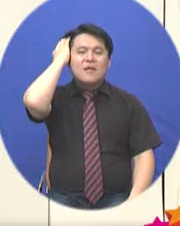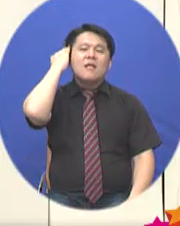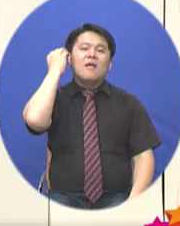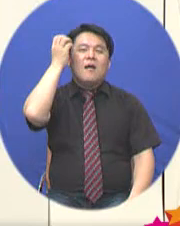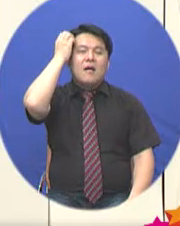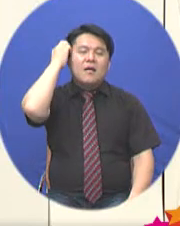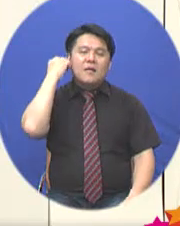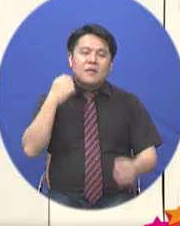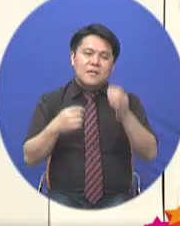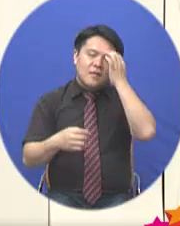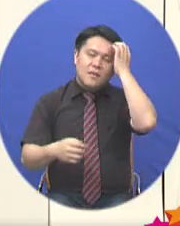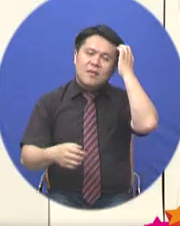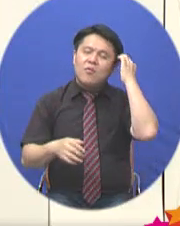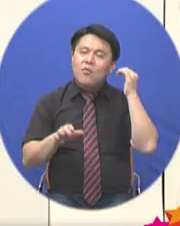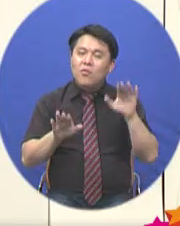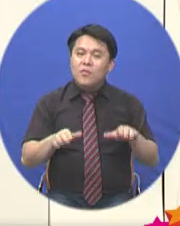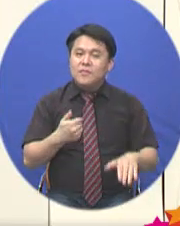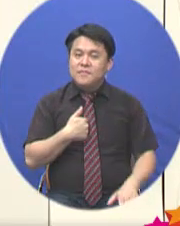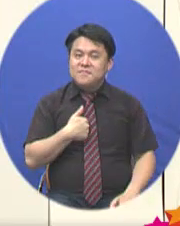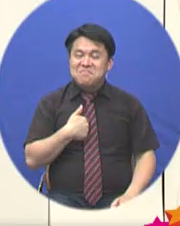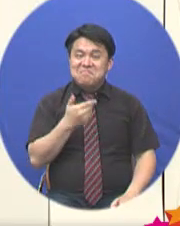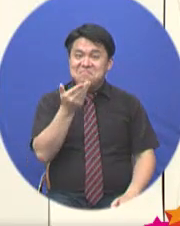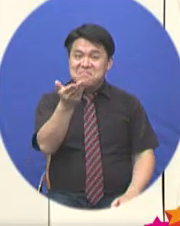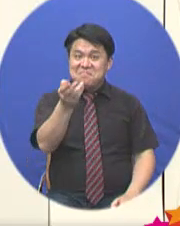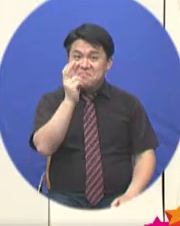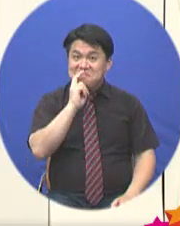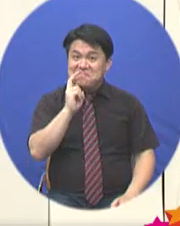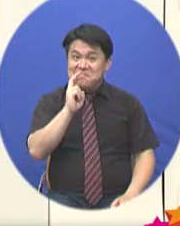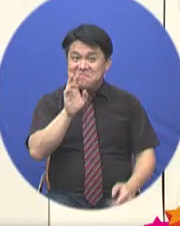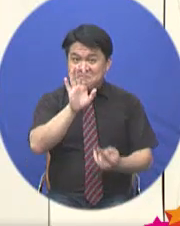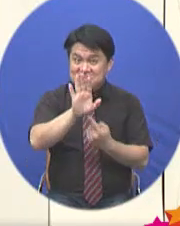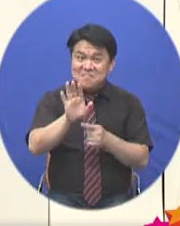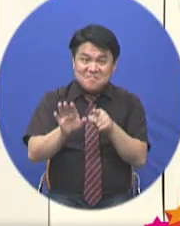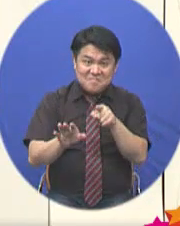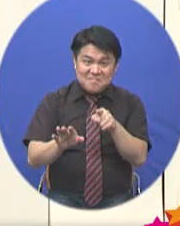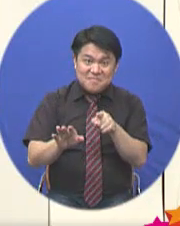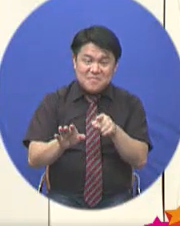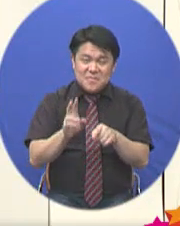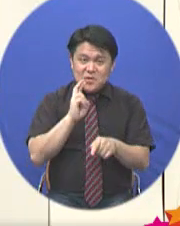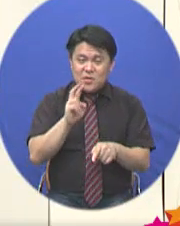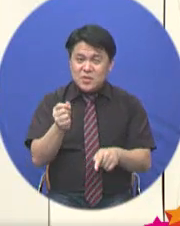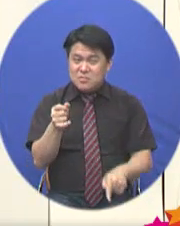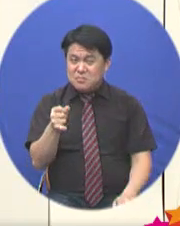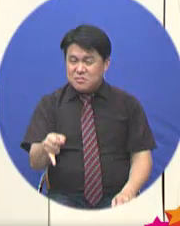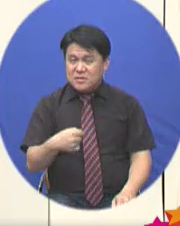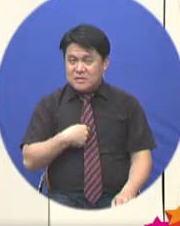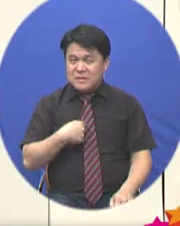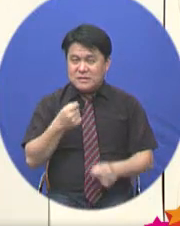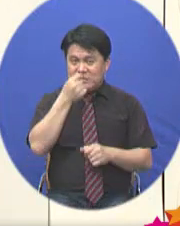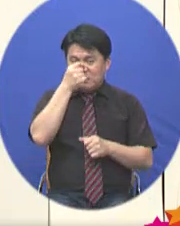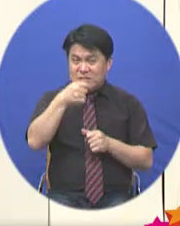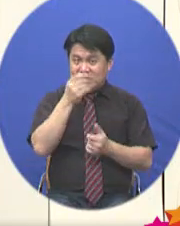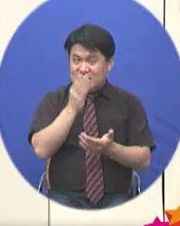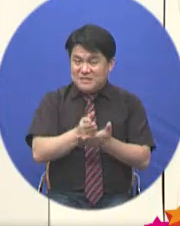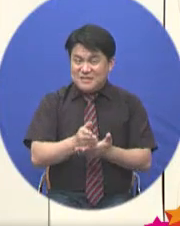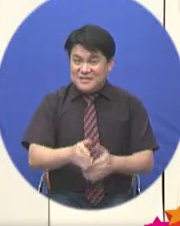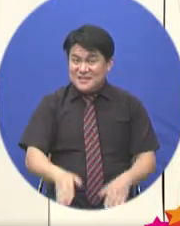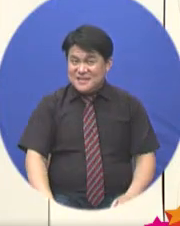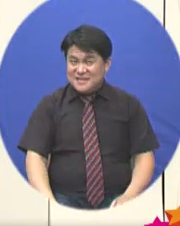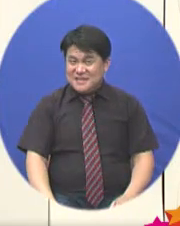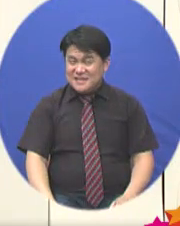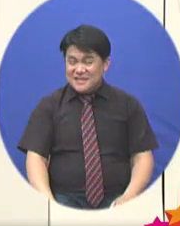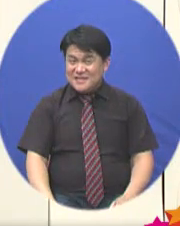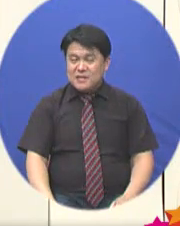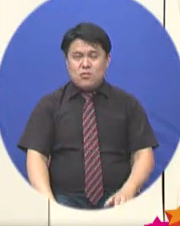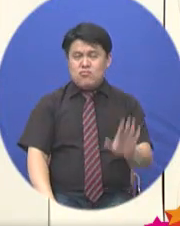제가 송공식 선생님 지금 한국 네. 사연을 하는데 네. 네. 못 하더라도 숭보지 마세요. 아유, 예,